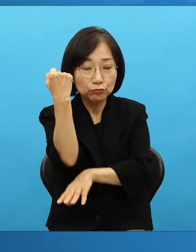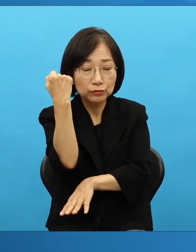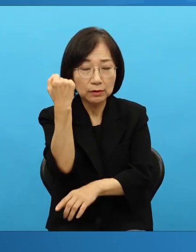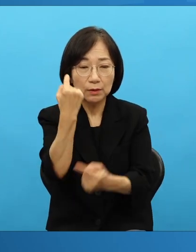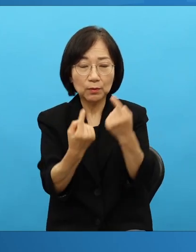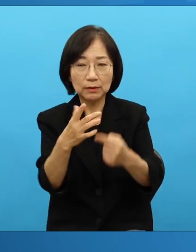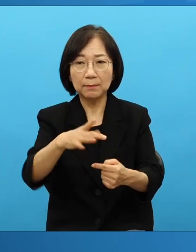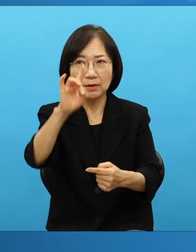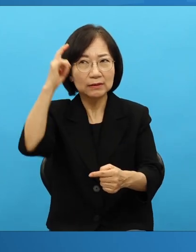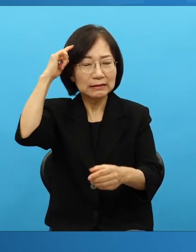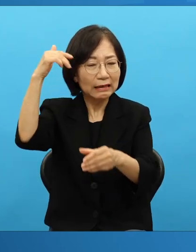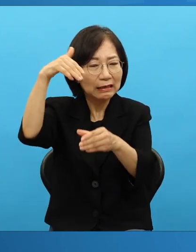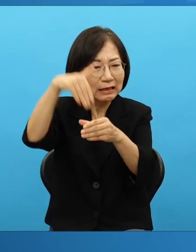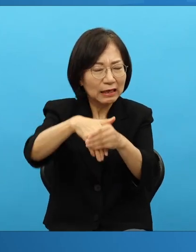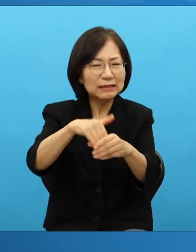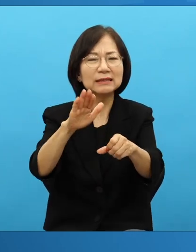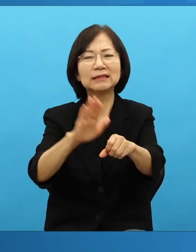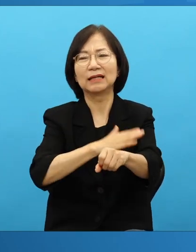바꾼 거란 말이야.